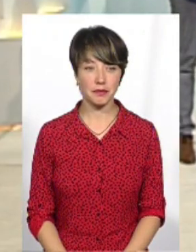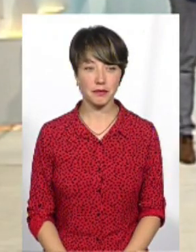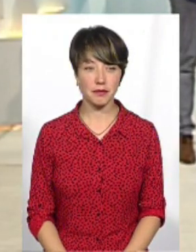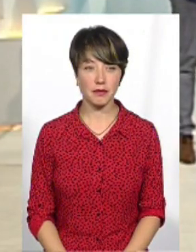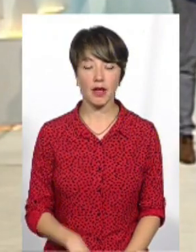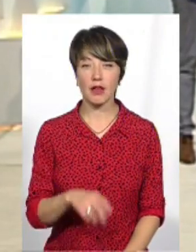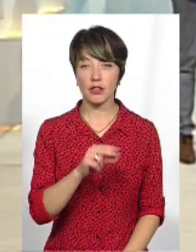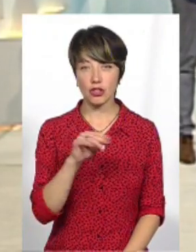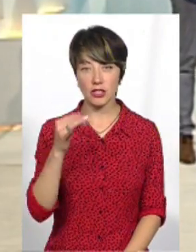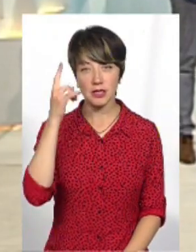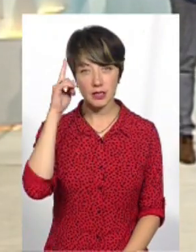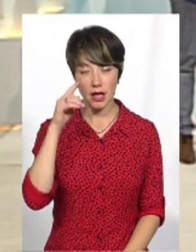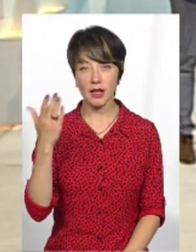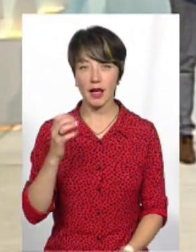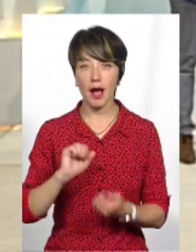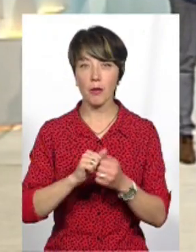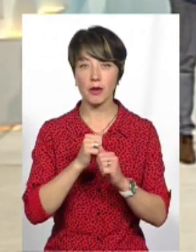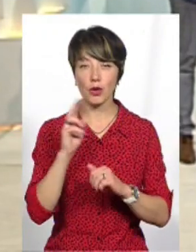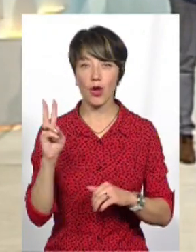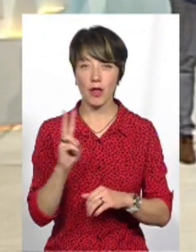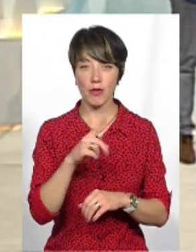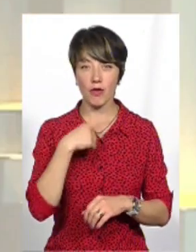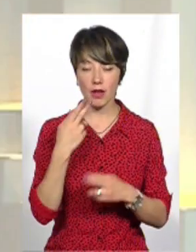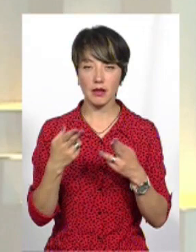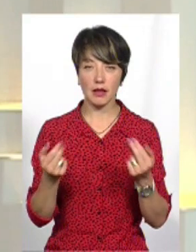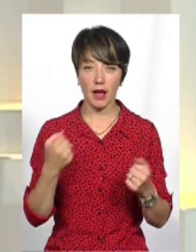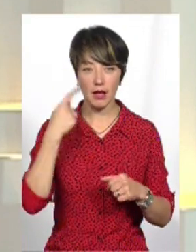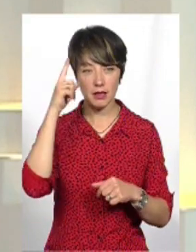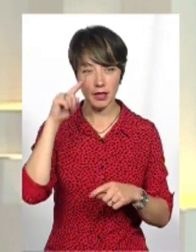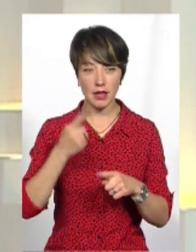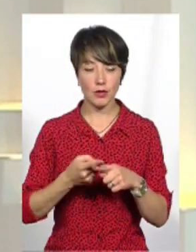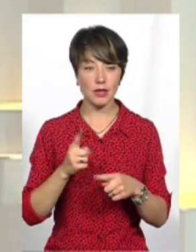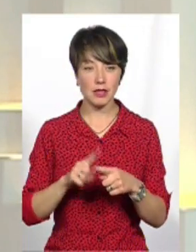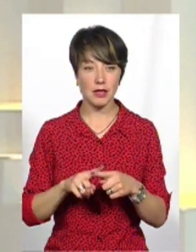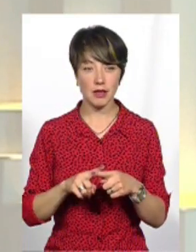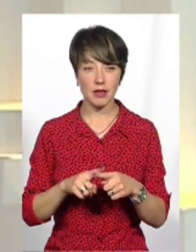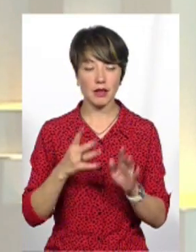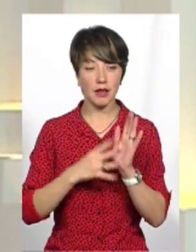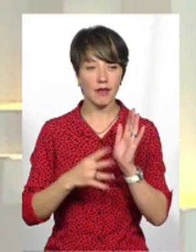Прошу, чи знаєте ви, про який кам'янецький тролейбус іде мова? Так, да, я знаю, це що в